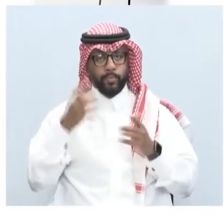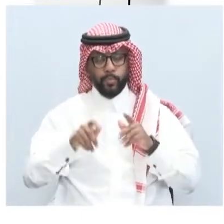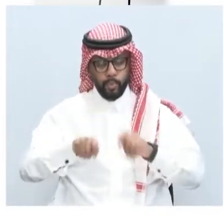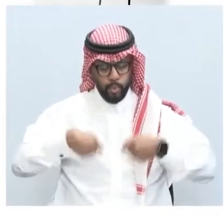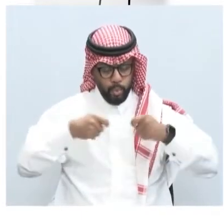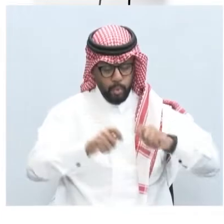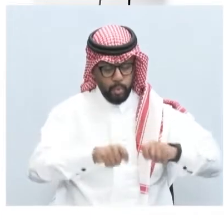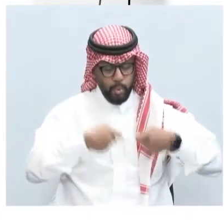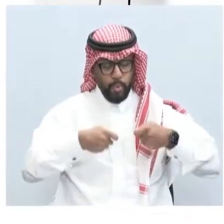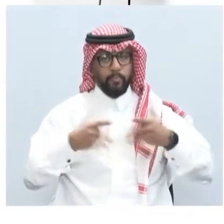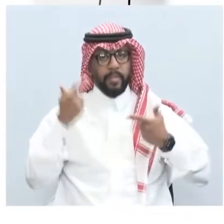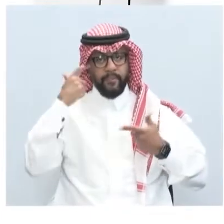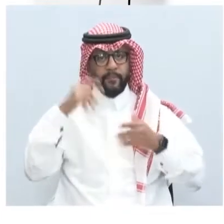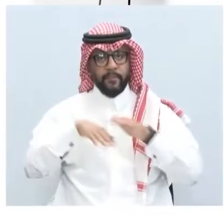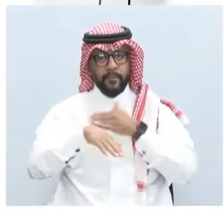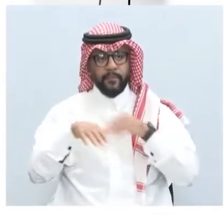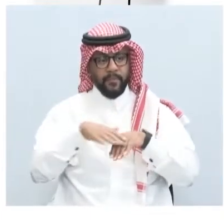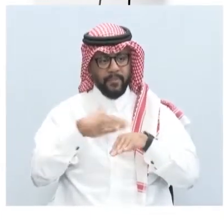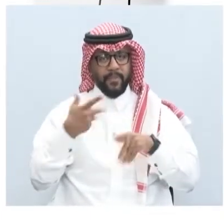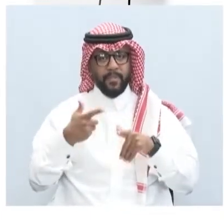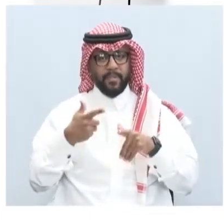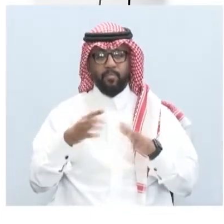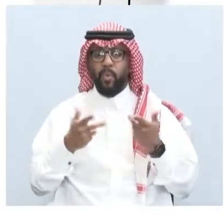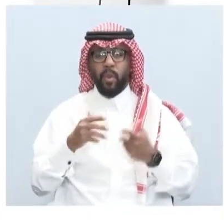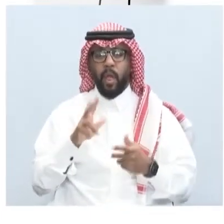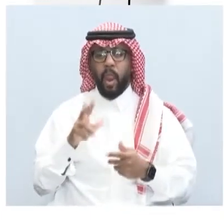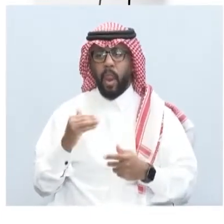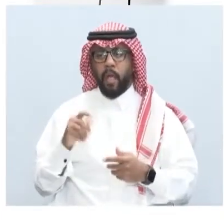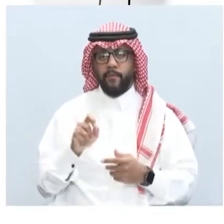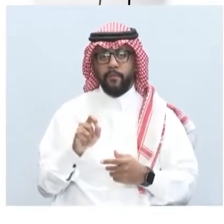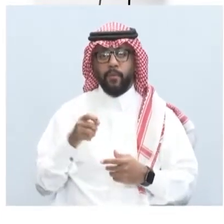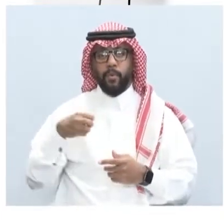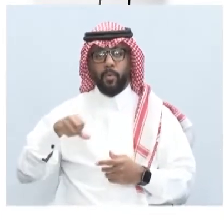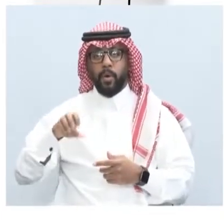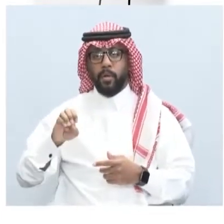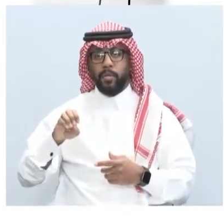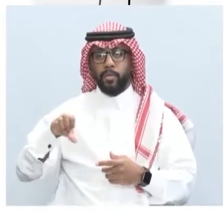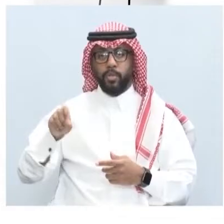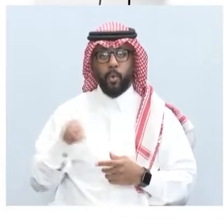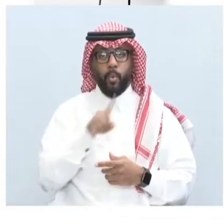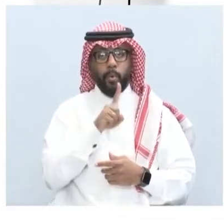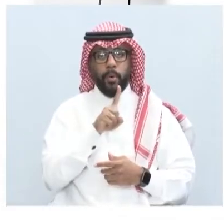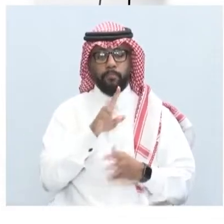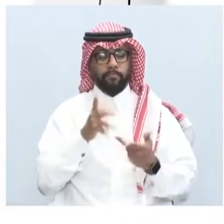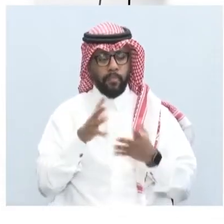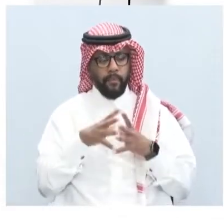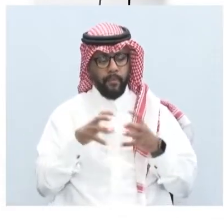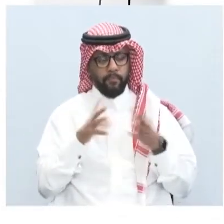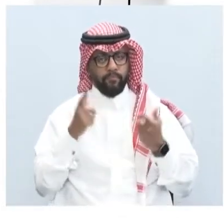وكذلكم معنا الخف والجورب وكذلكم المقارنه